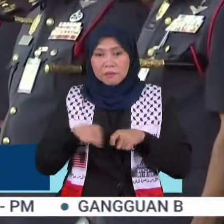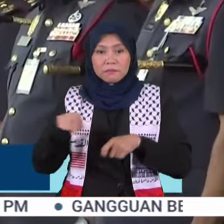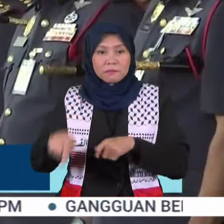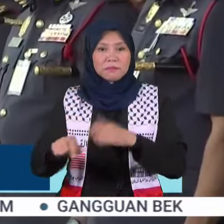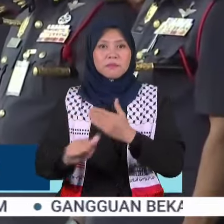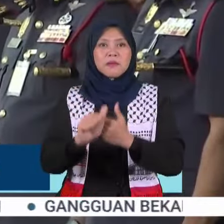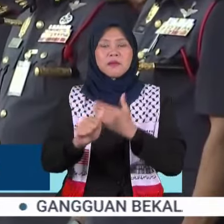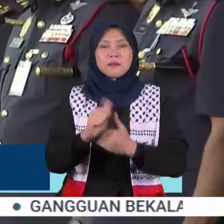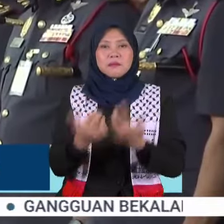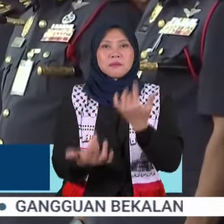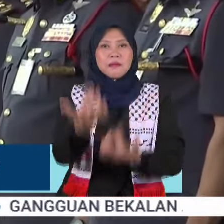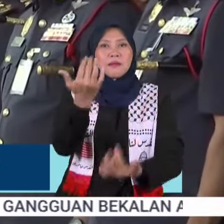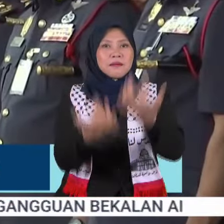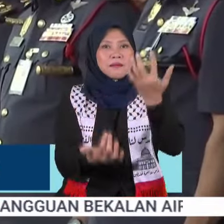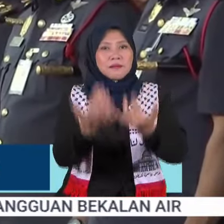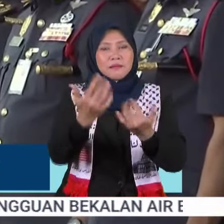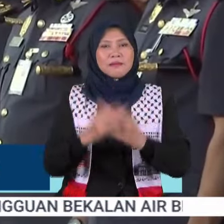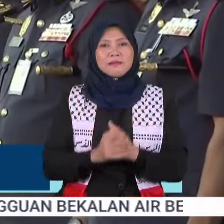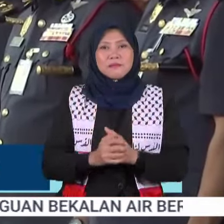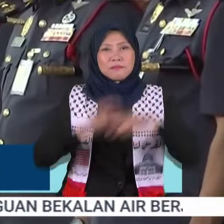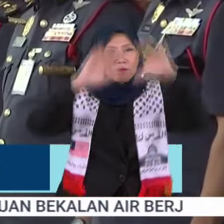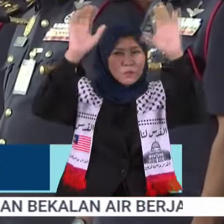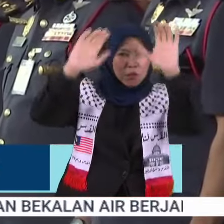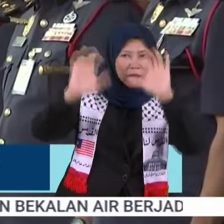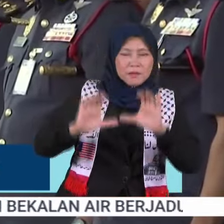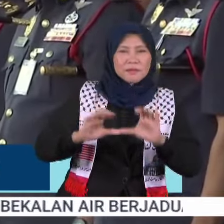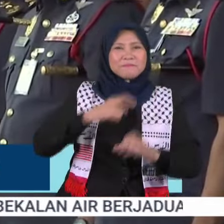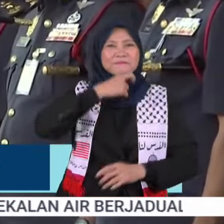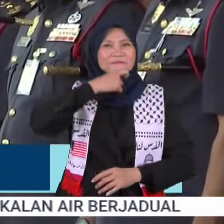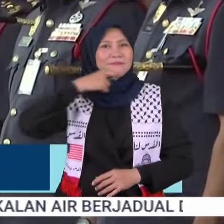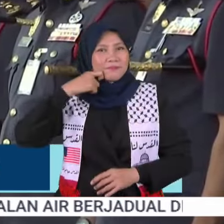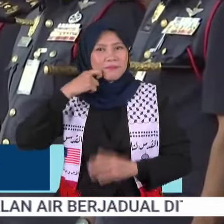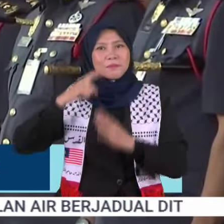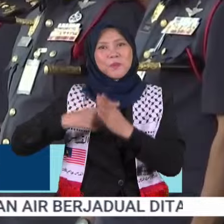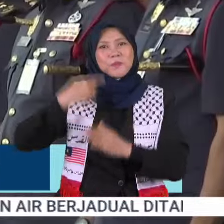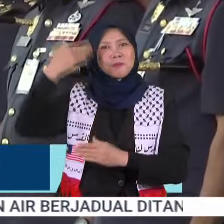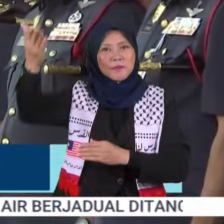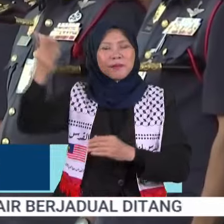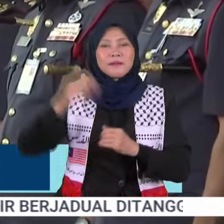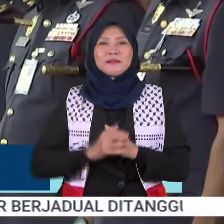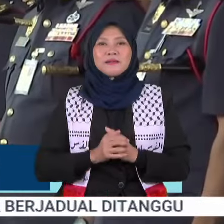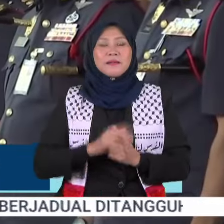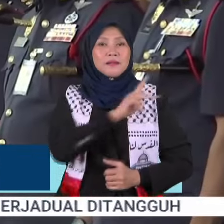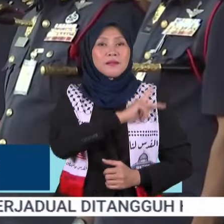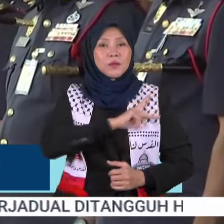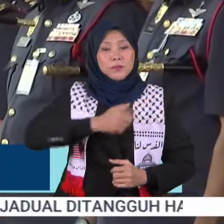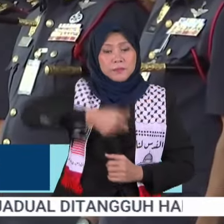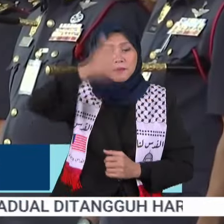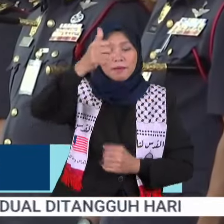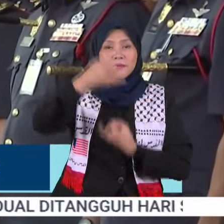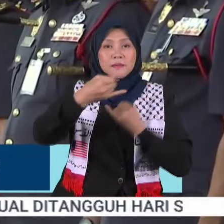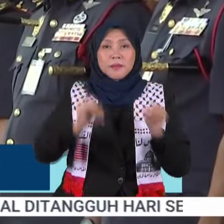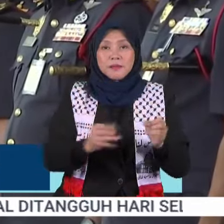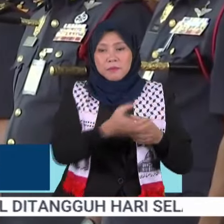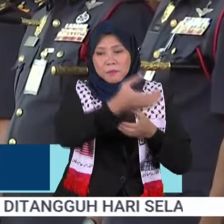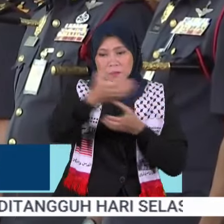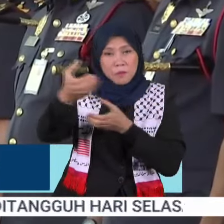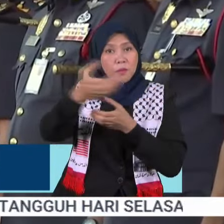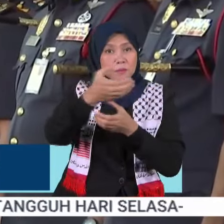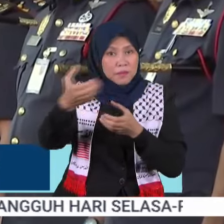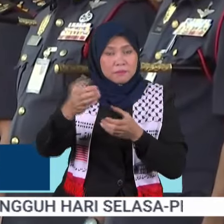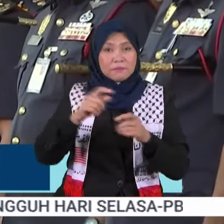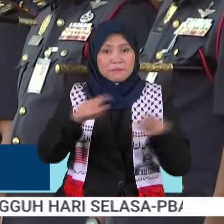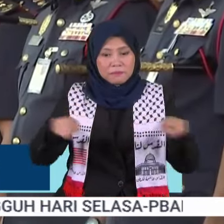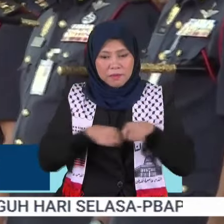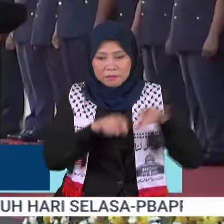berisiko mengalami kebakaran susulan ramalan cuaca lebih kering bulan depan. Menurut Ketua Pengarah Jabatan Bomba dan Penyelamat,